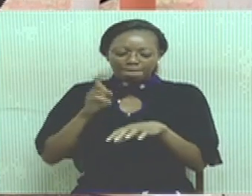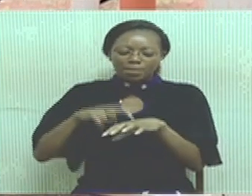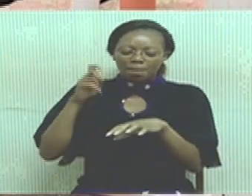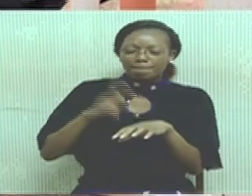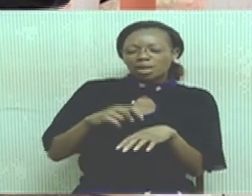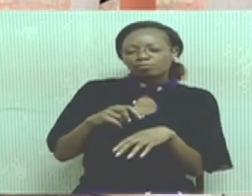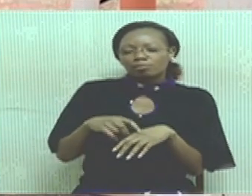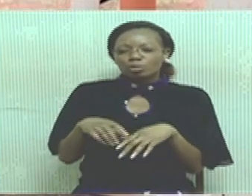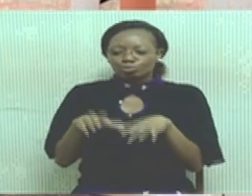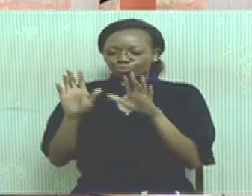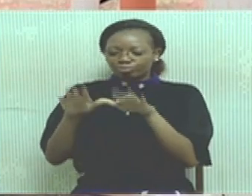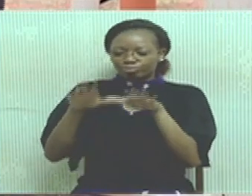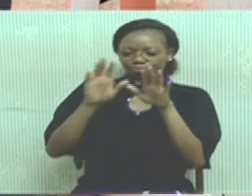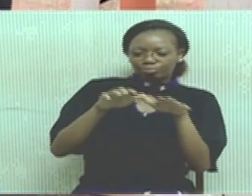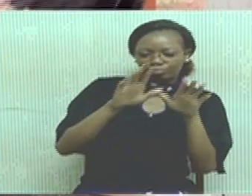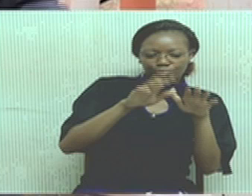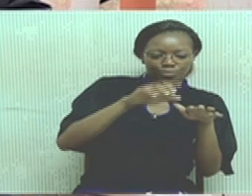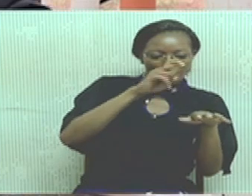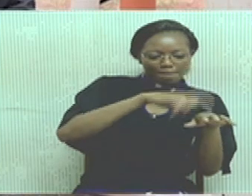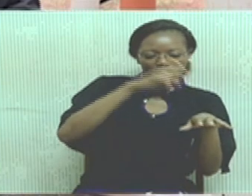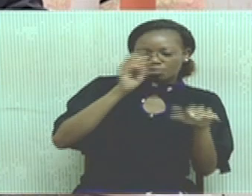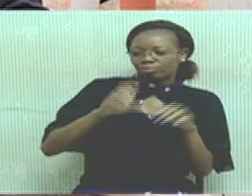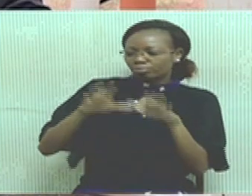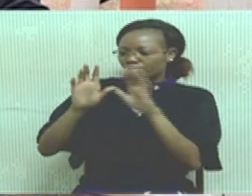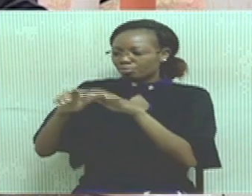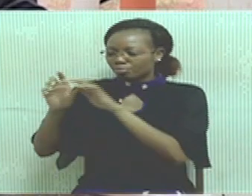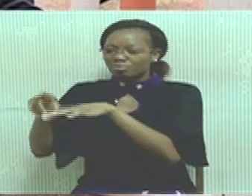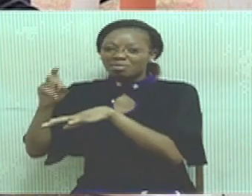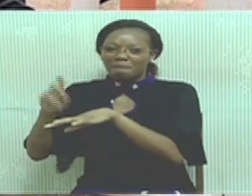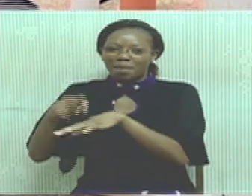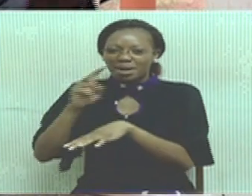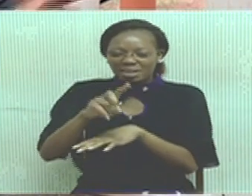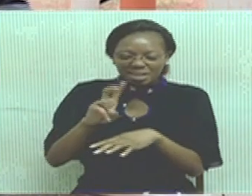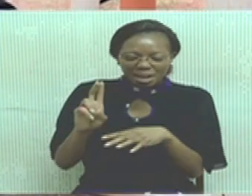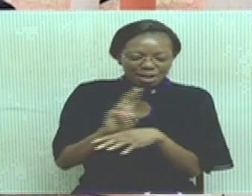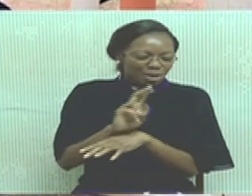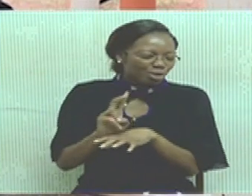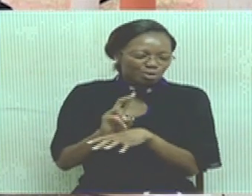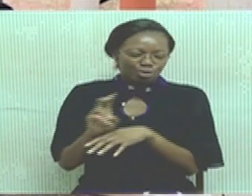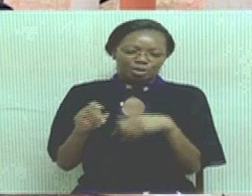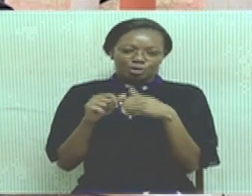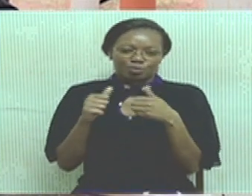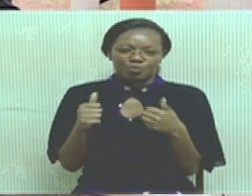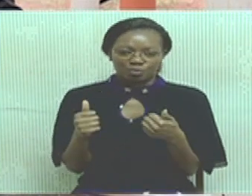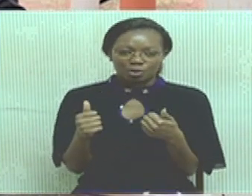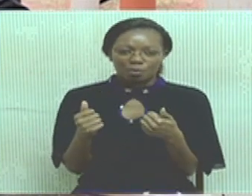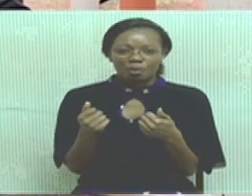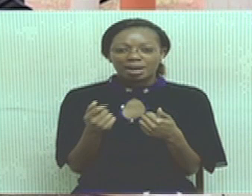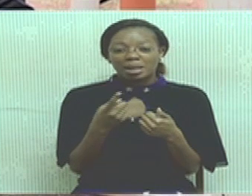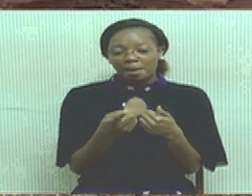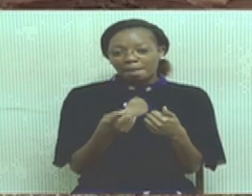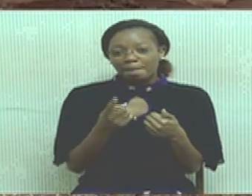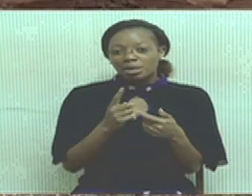Ichukue pollens from kutoka kwa mmea mmoja hadi kwa mwingine. So ukifanya hivyo utatumia ile mbinu ya kutumia